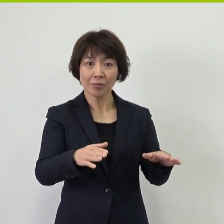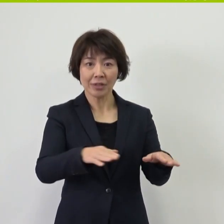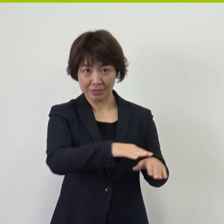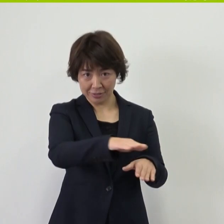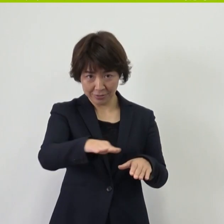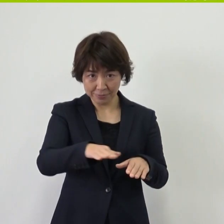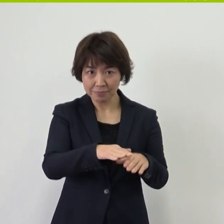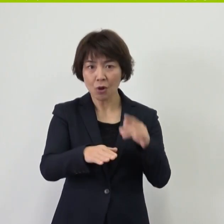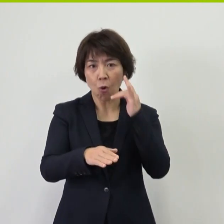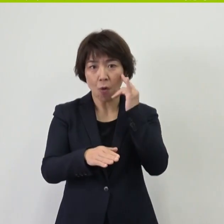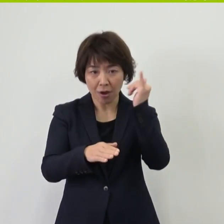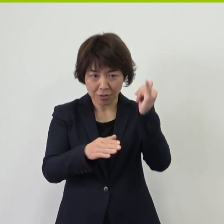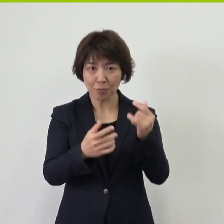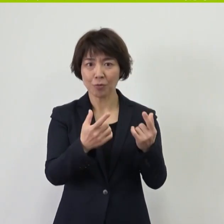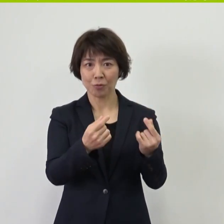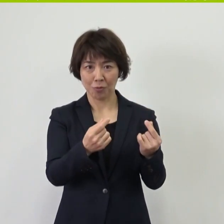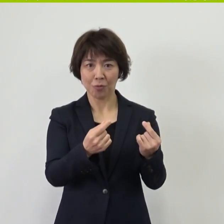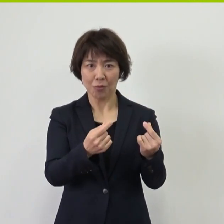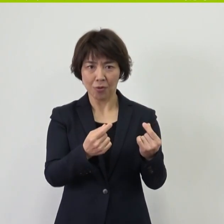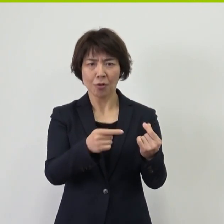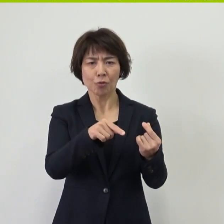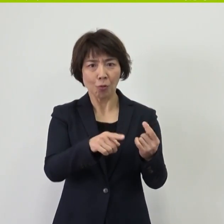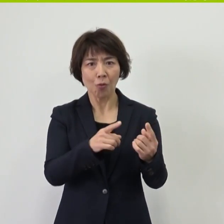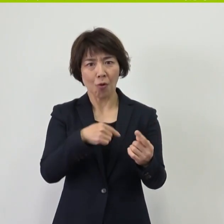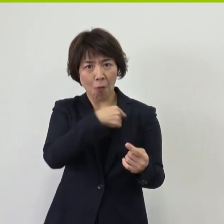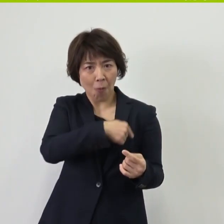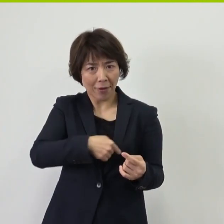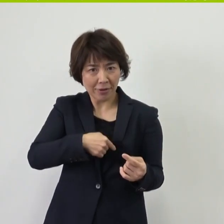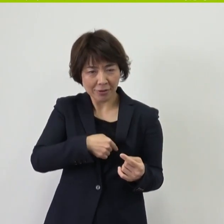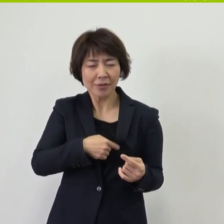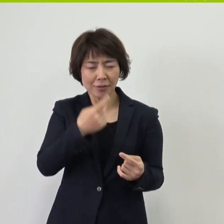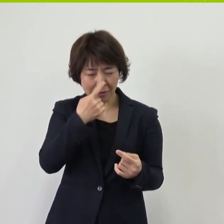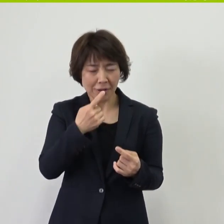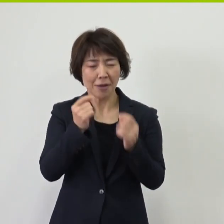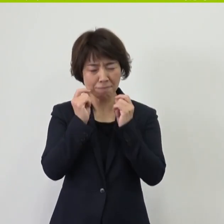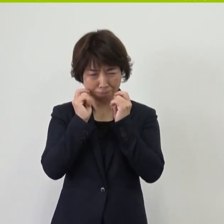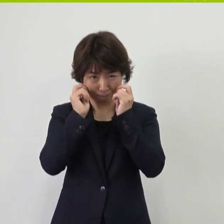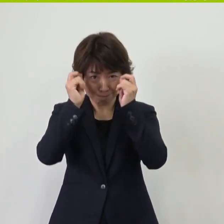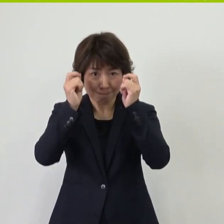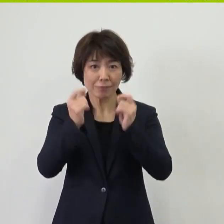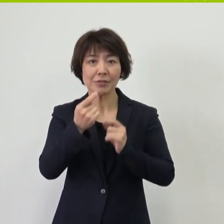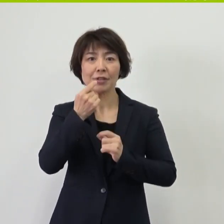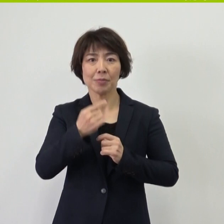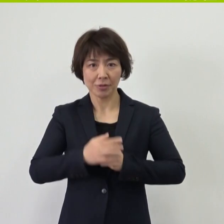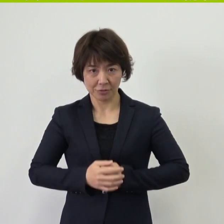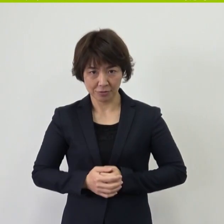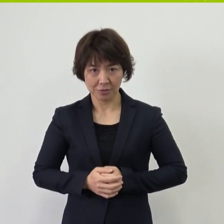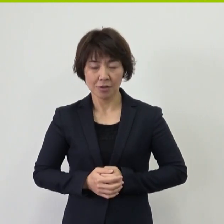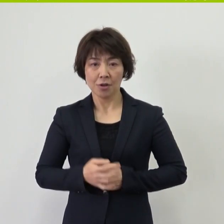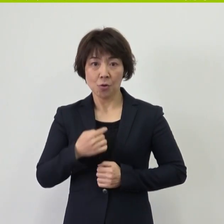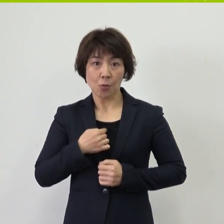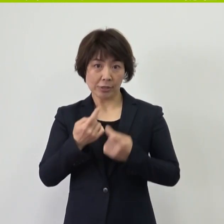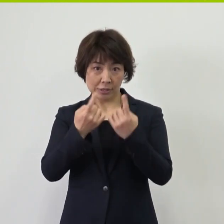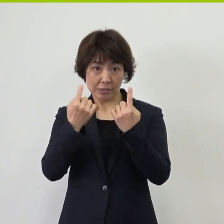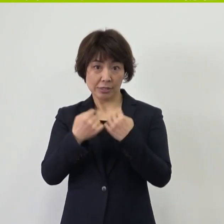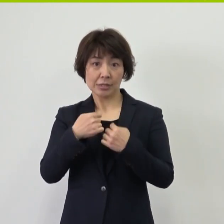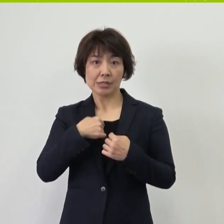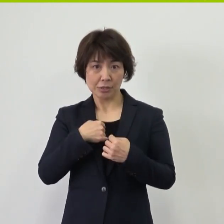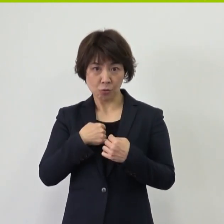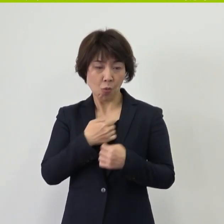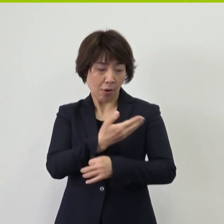どもたちですね、親御さんもそうだと思うんですけれども、そういう思いとかにこうすごく心を動かされております。私自身